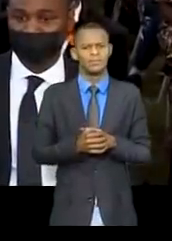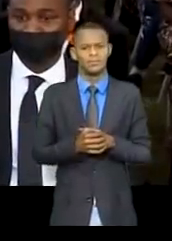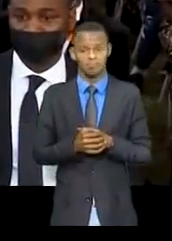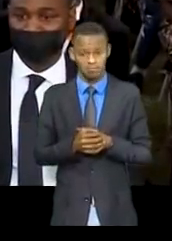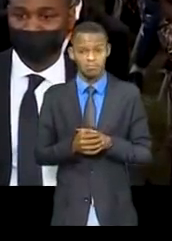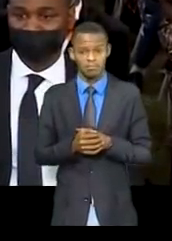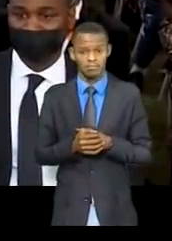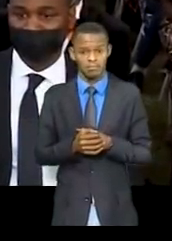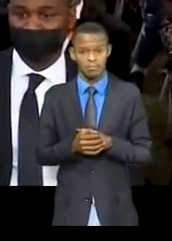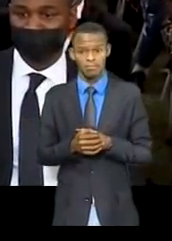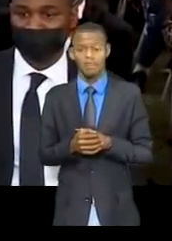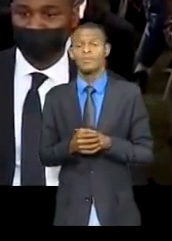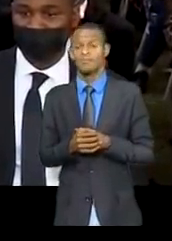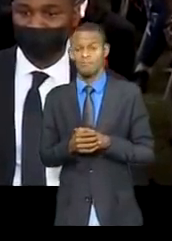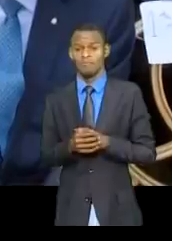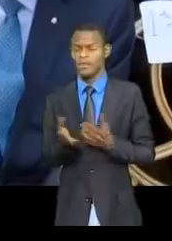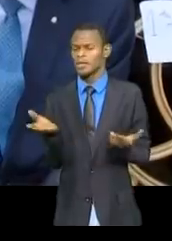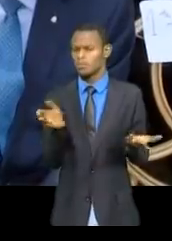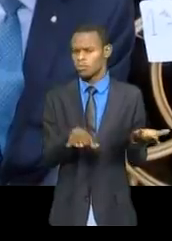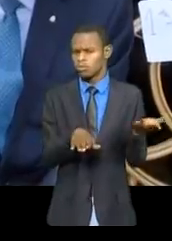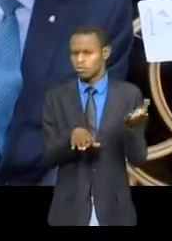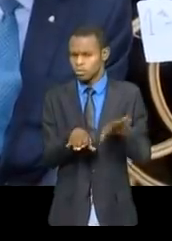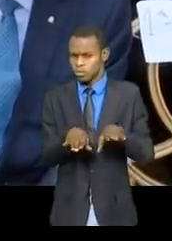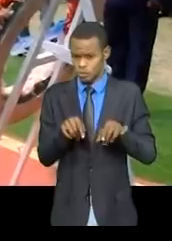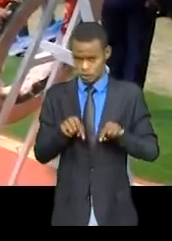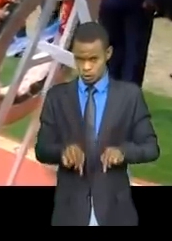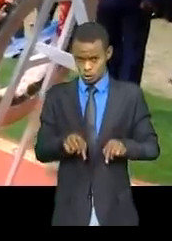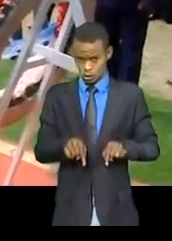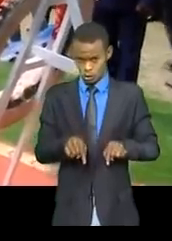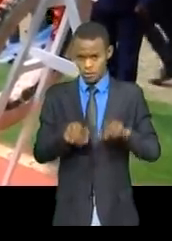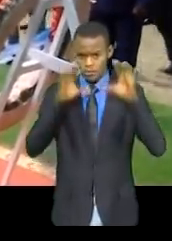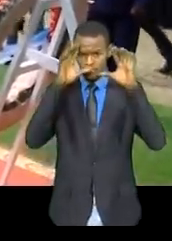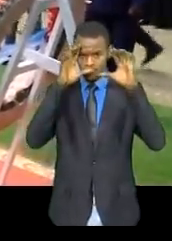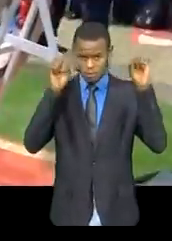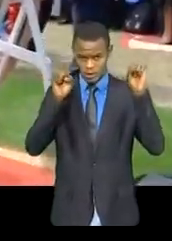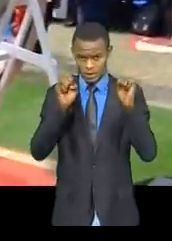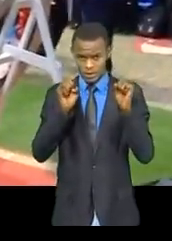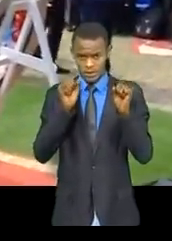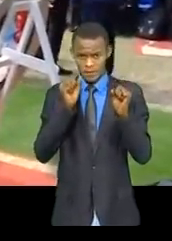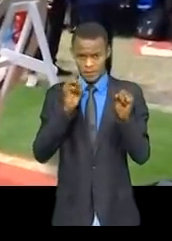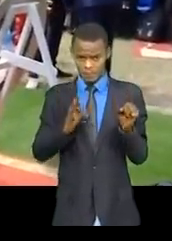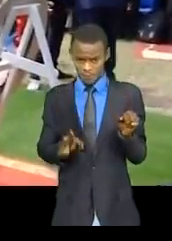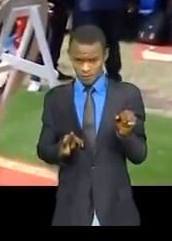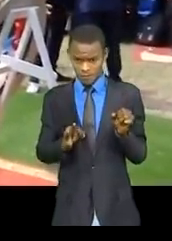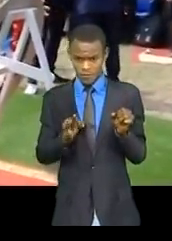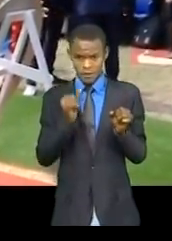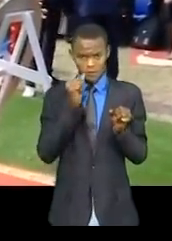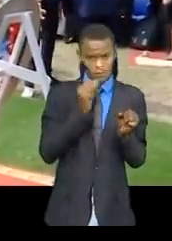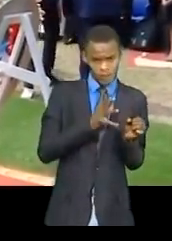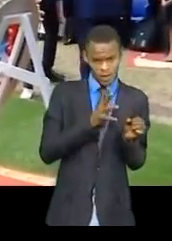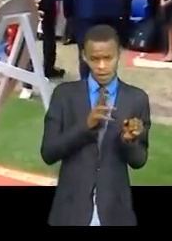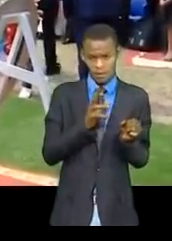C'est pour rendre un hommage national mérité à cette députée honoraire que le président de la République, son épouse et toute leur famille sont